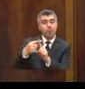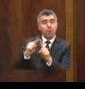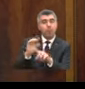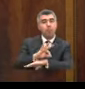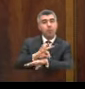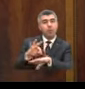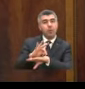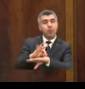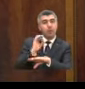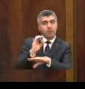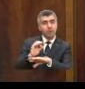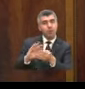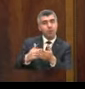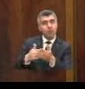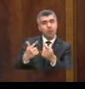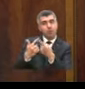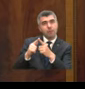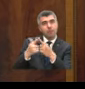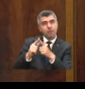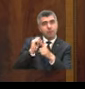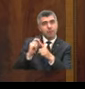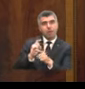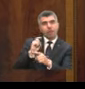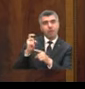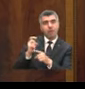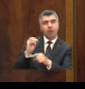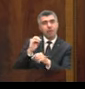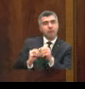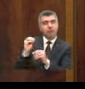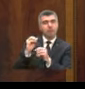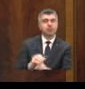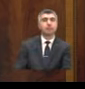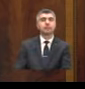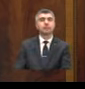الترقيه، واذا غادي يطلع المدخول ديالهم.